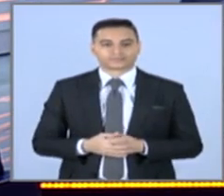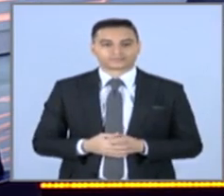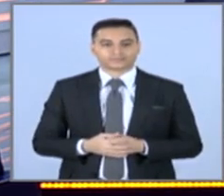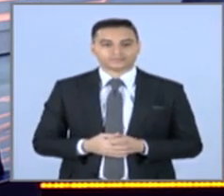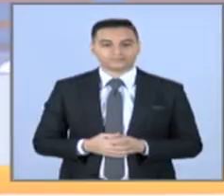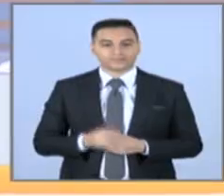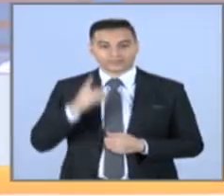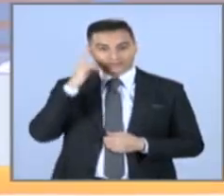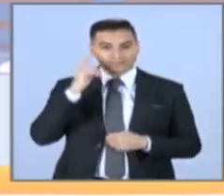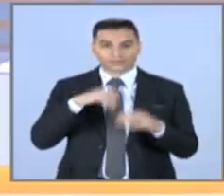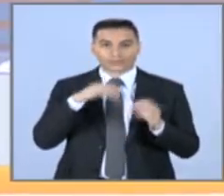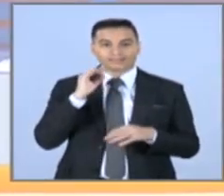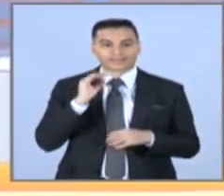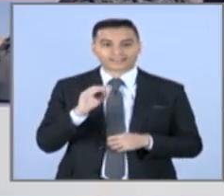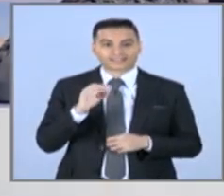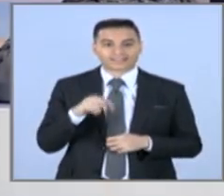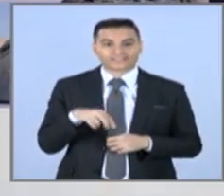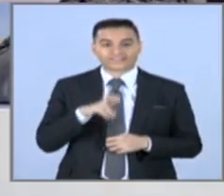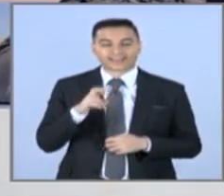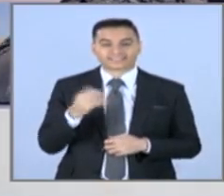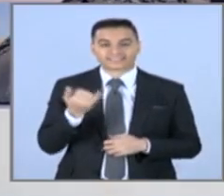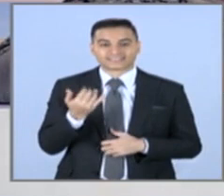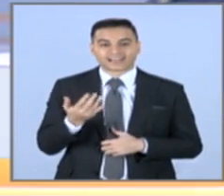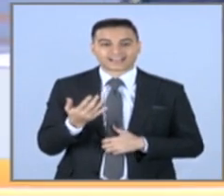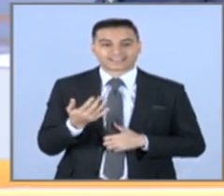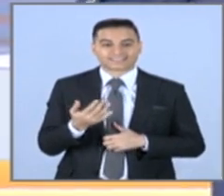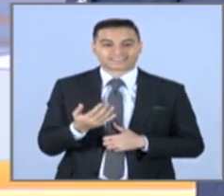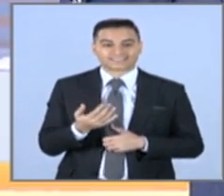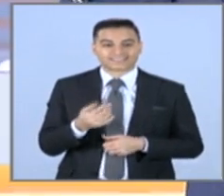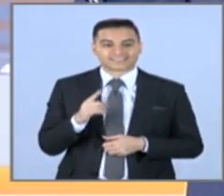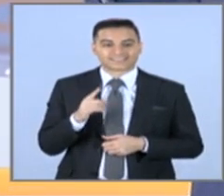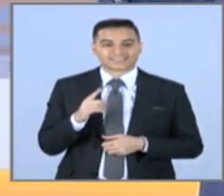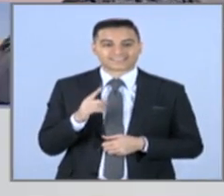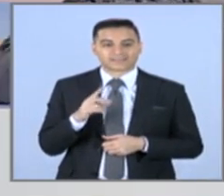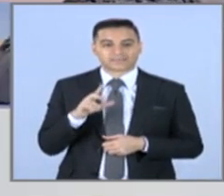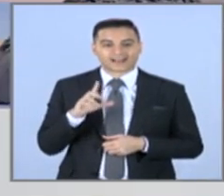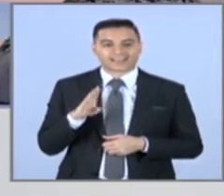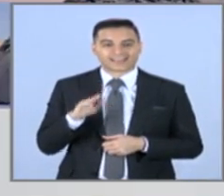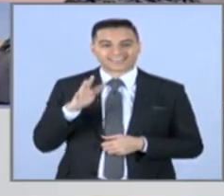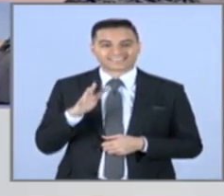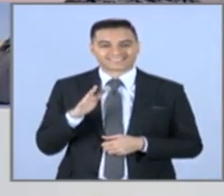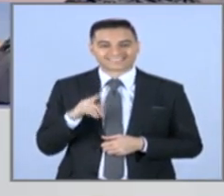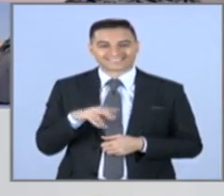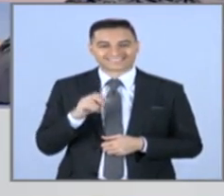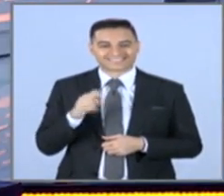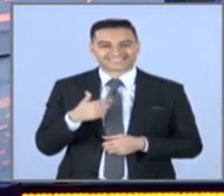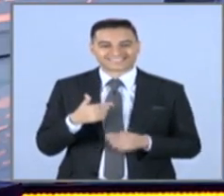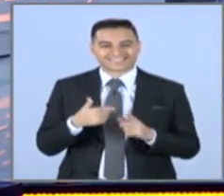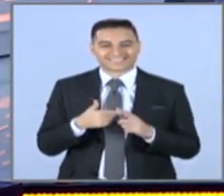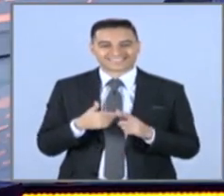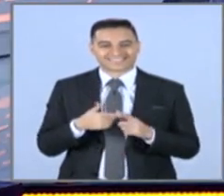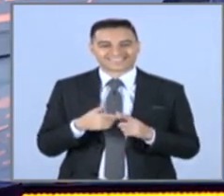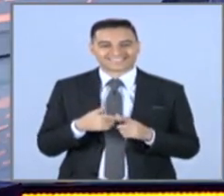أنت متوتر جدا مع إن في أسئلة سهلة. يعني بلكاش دي من الاسم. لا والتانية بتاعت